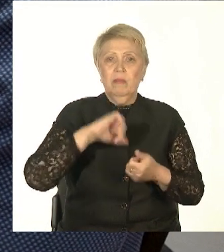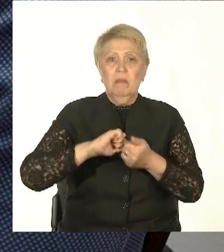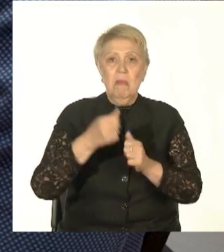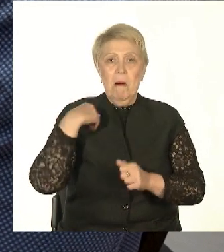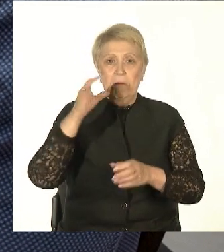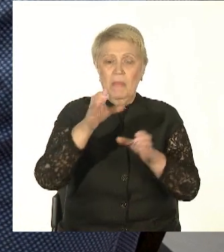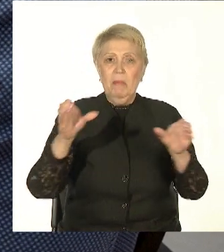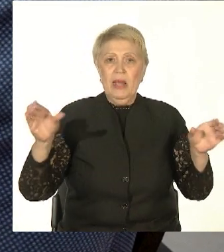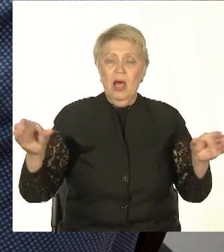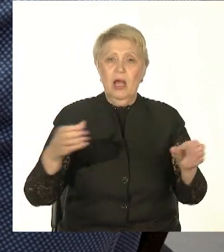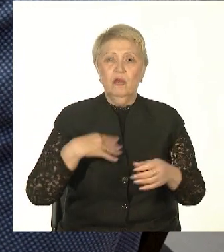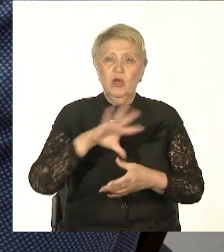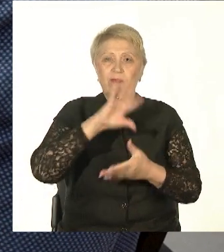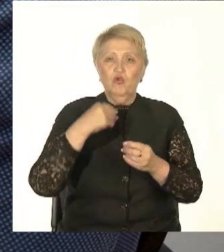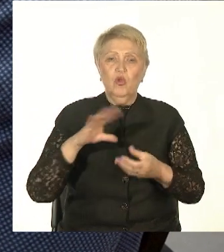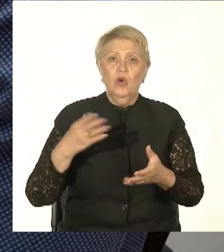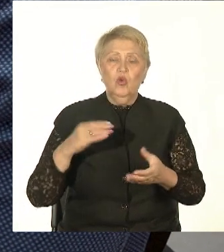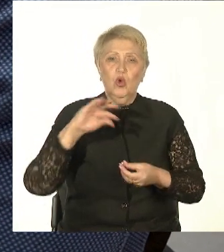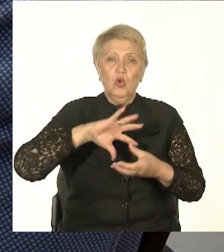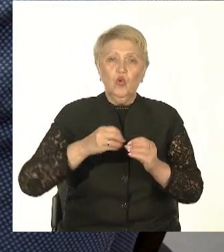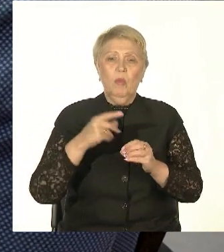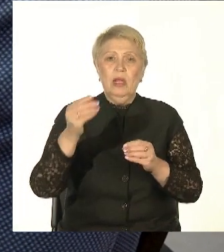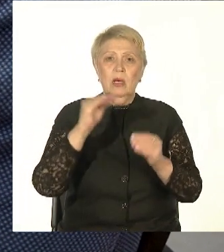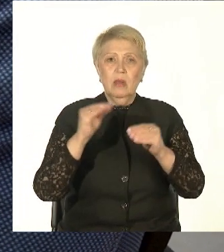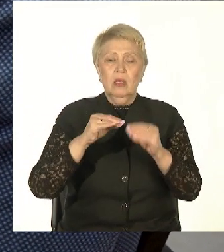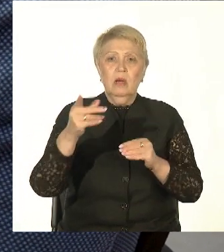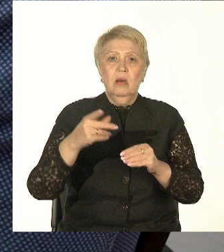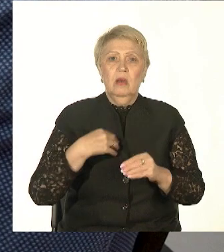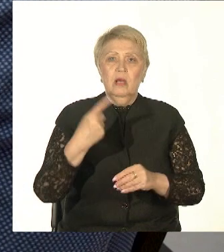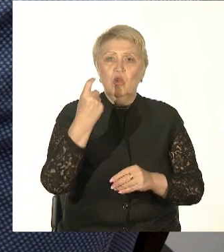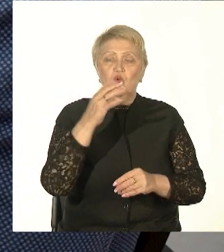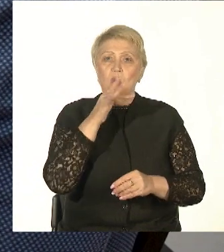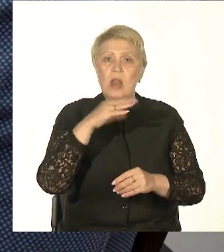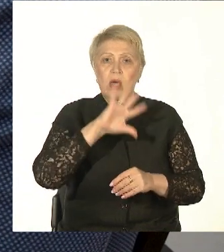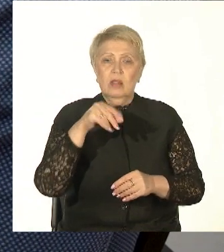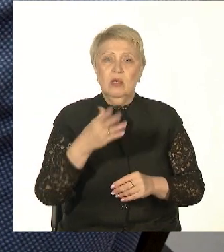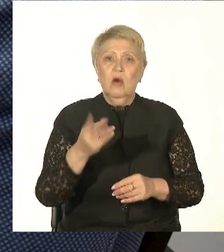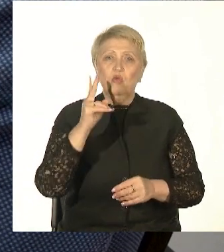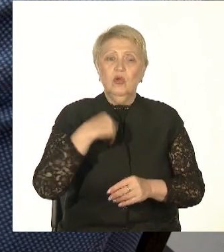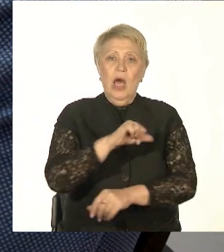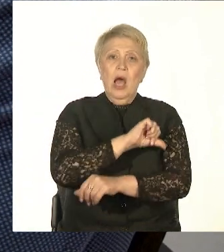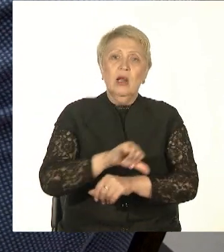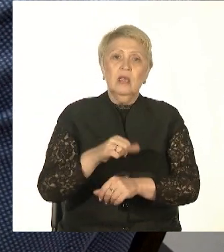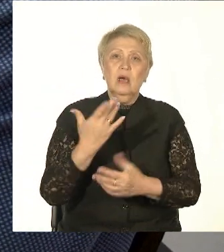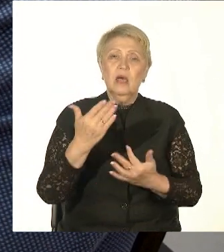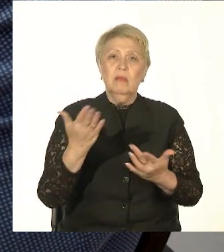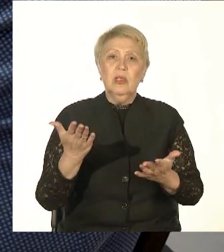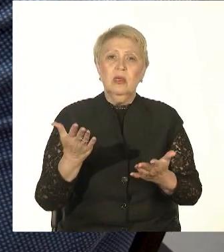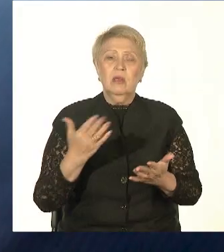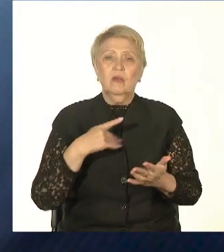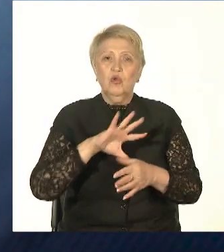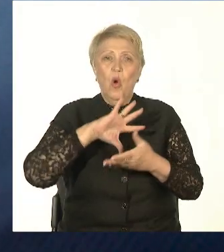все события за 100 лет пограничной службы, оно, ну, как бы так, не везде это есть. Кто-то ограничился только какими-то общими